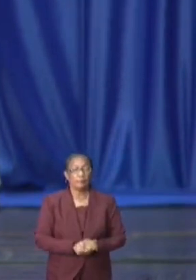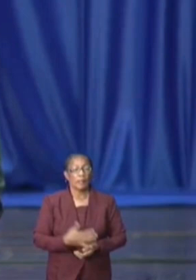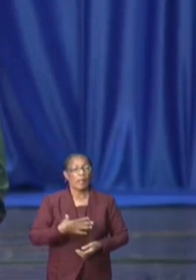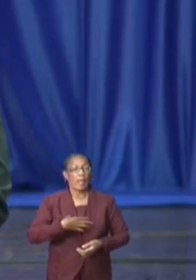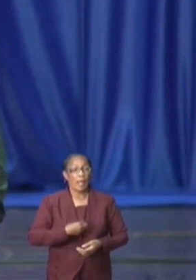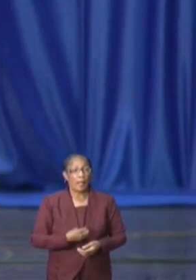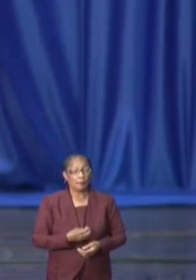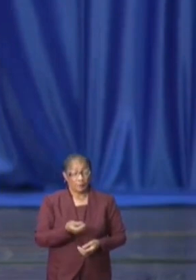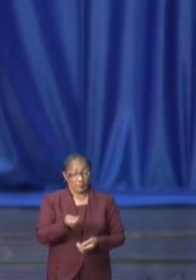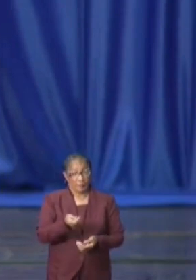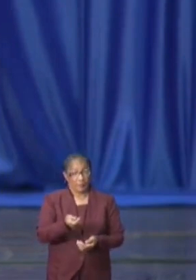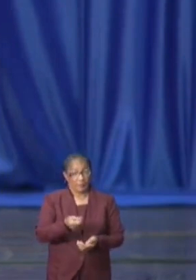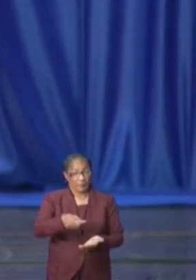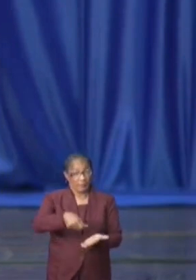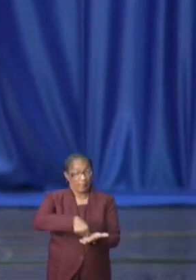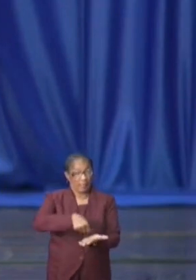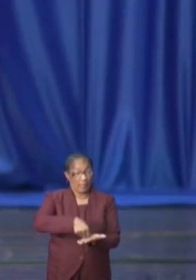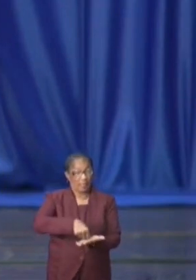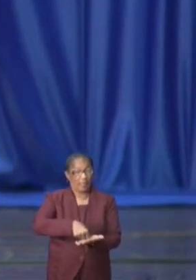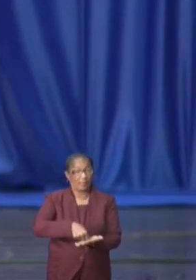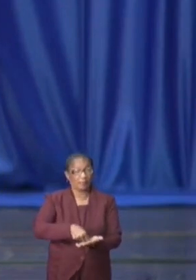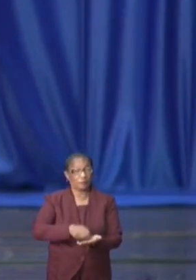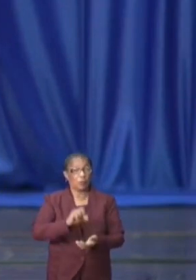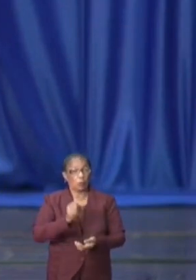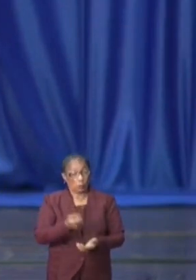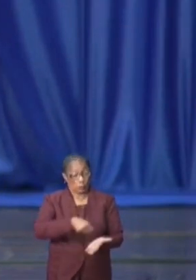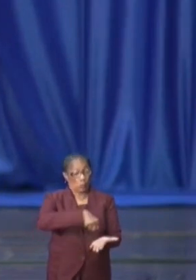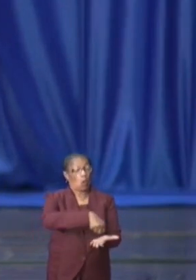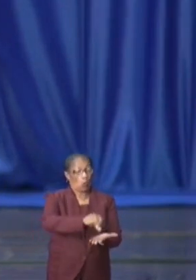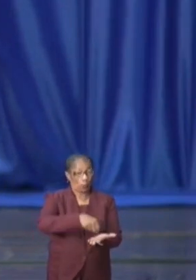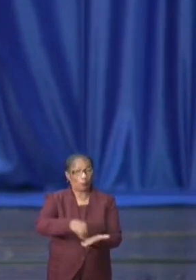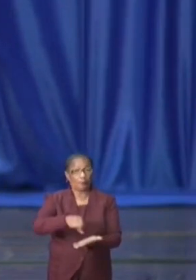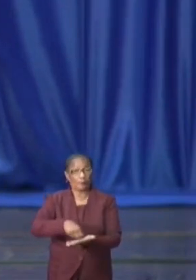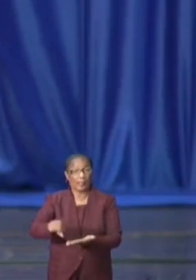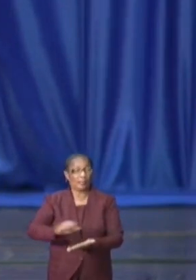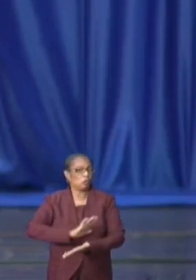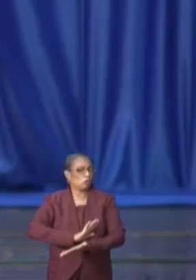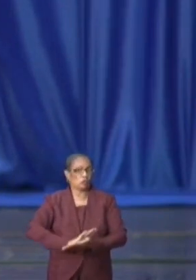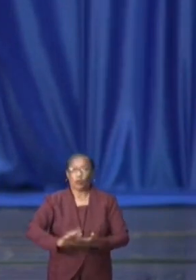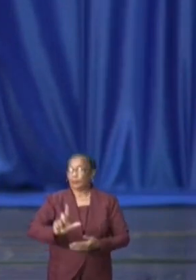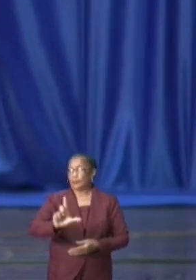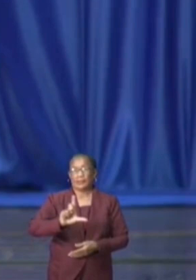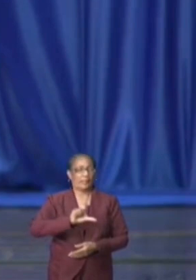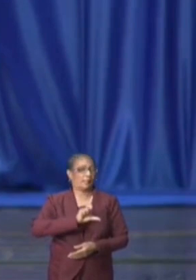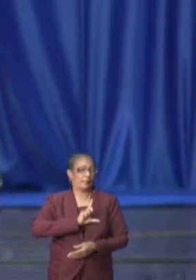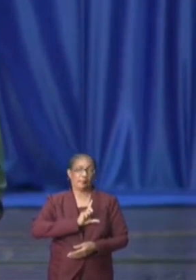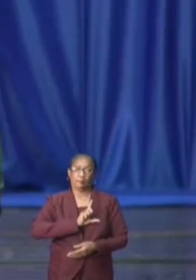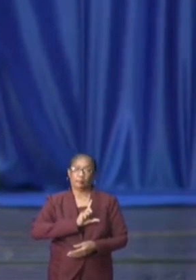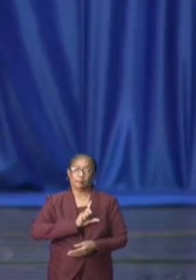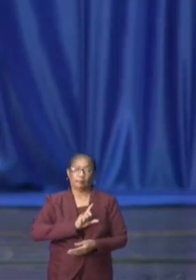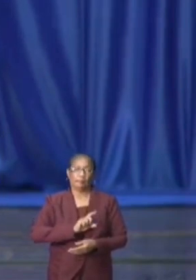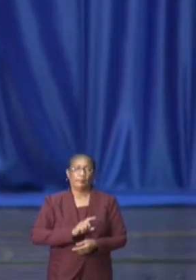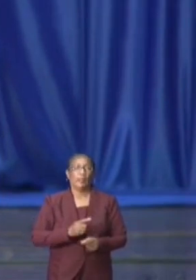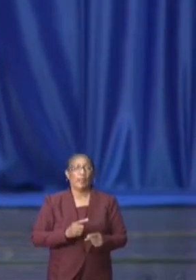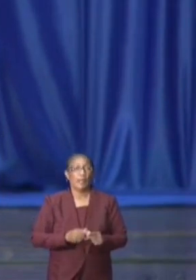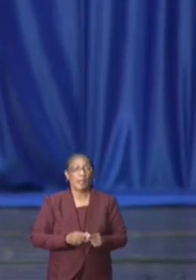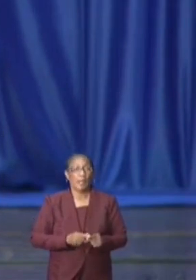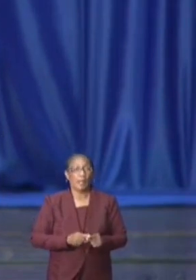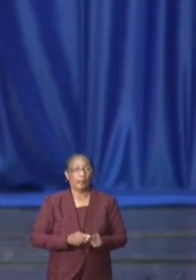Wij hebben salarissen kunnen uitbetalen zonder leningen